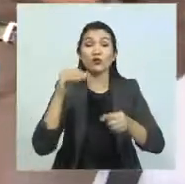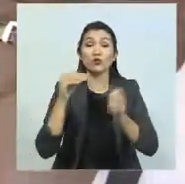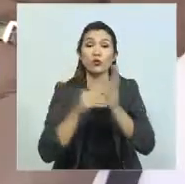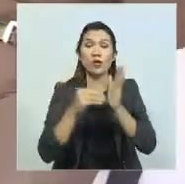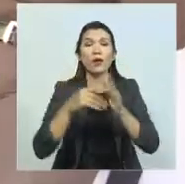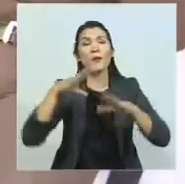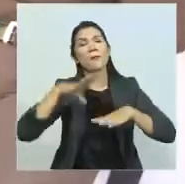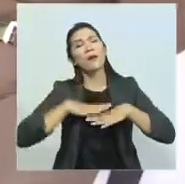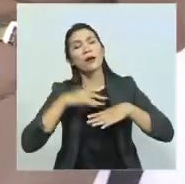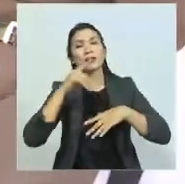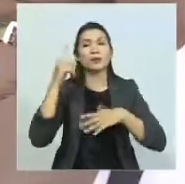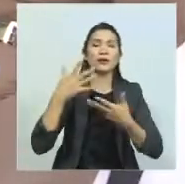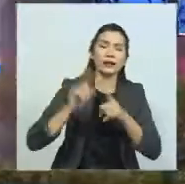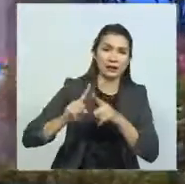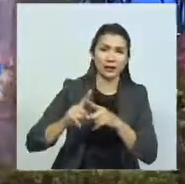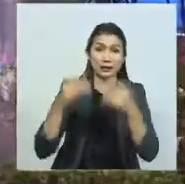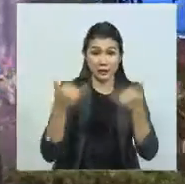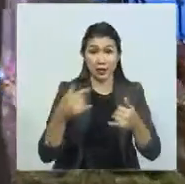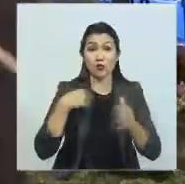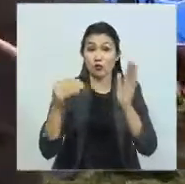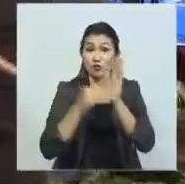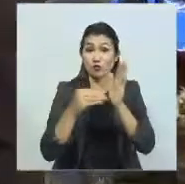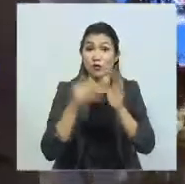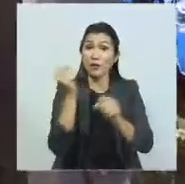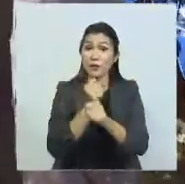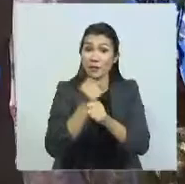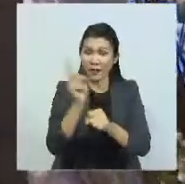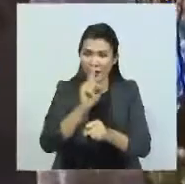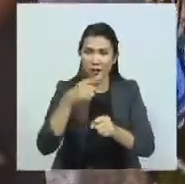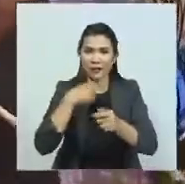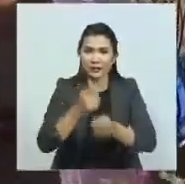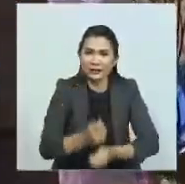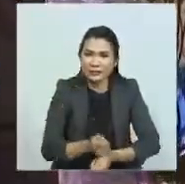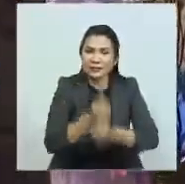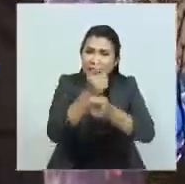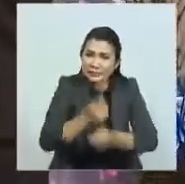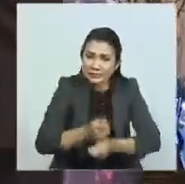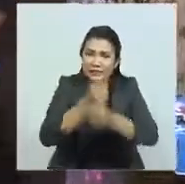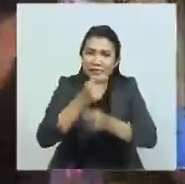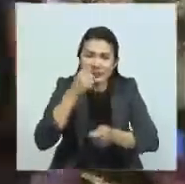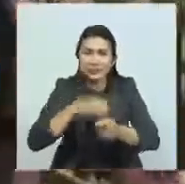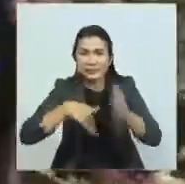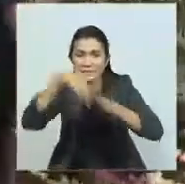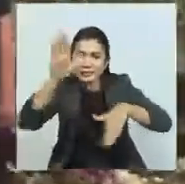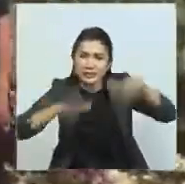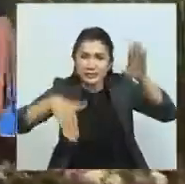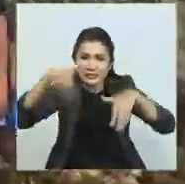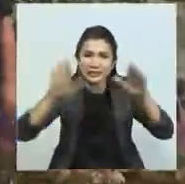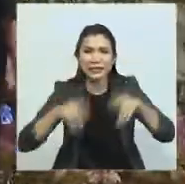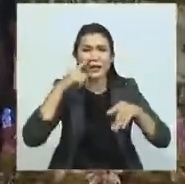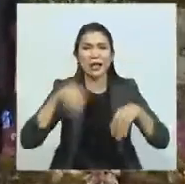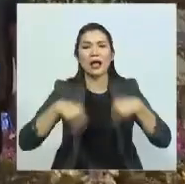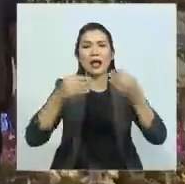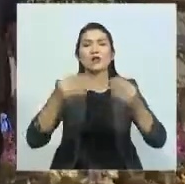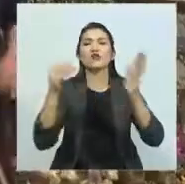นะคะล่าสุดทางกรุงเทพมหานครจัดกิจกรรมแต้มสีกรุงเทพบริเวณสะพานหันเขตสัมพันธวงศ์เพื่อใช้ส